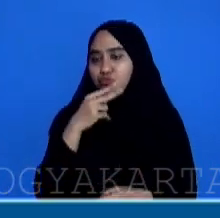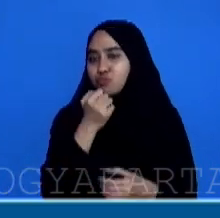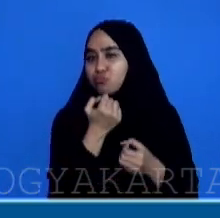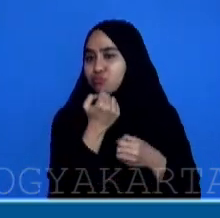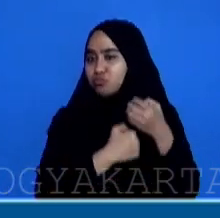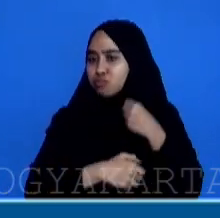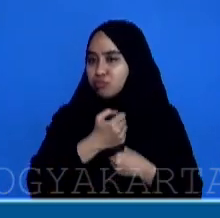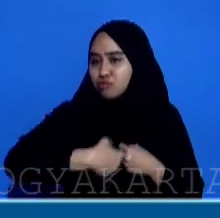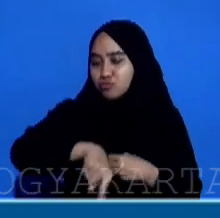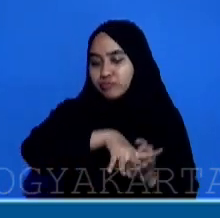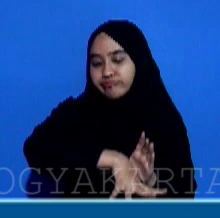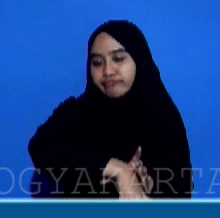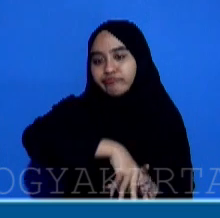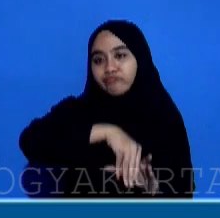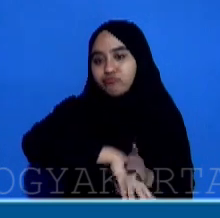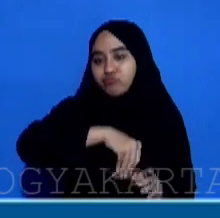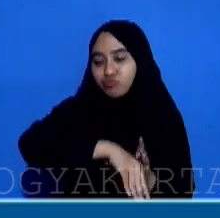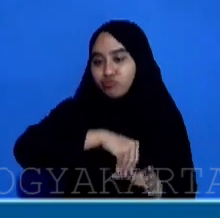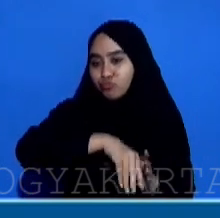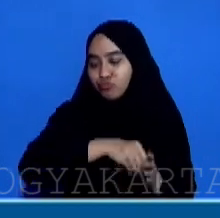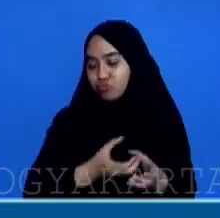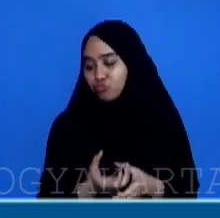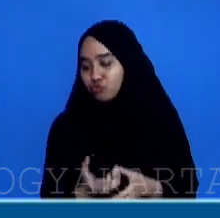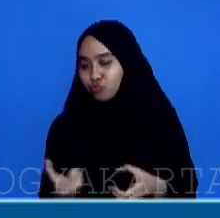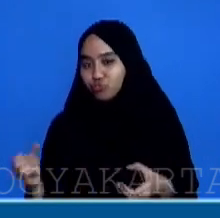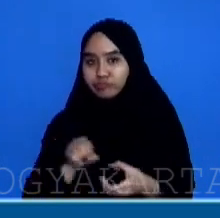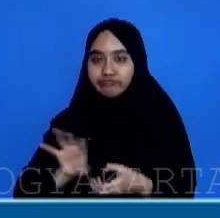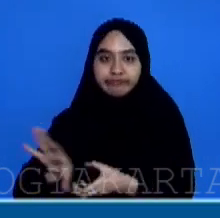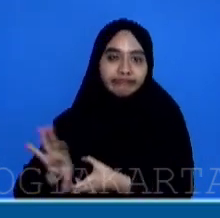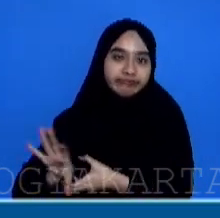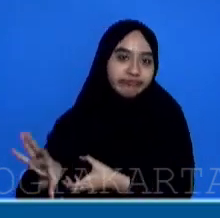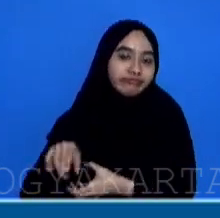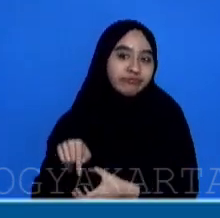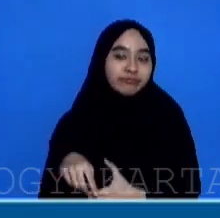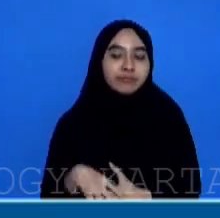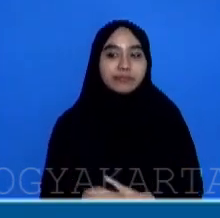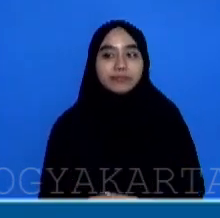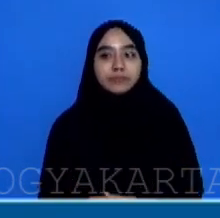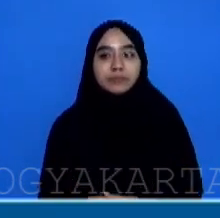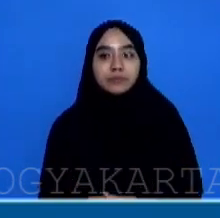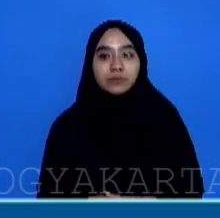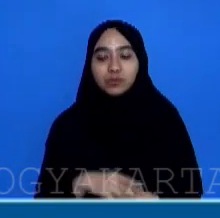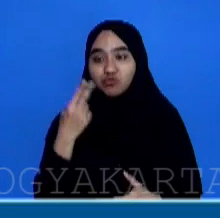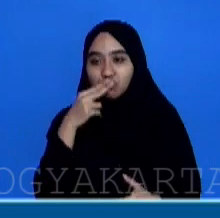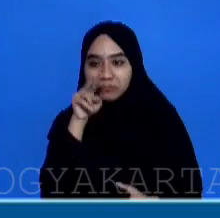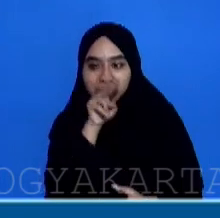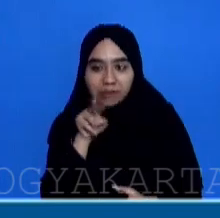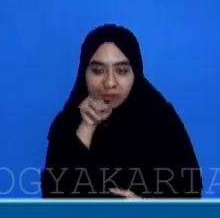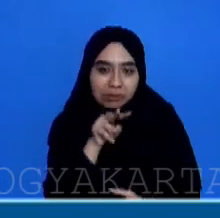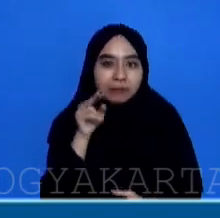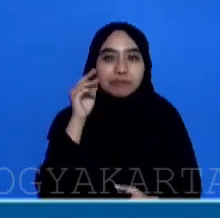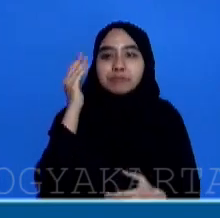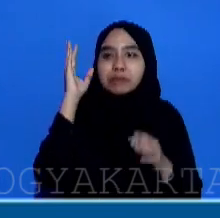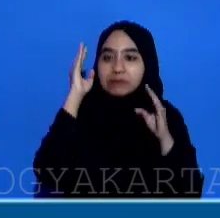kalian pompa-pompa ingkang sampun wonten. Kadang tani tansah migatosaken komoditas olah tetanen sarta mrinata ngatur manajemen